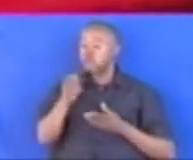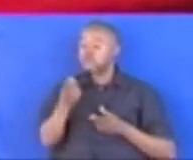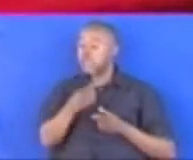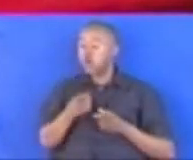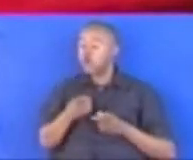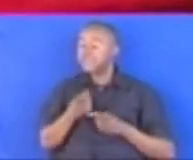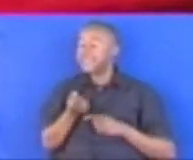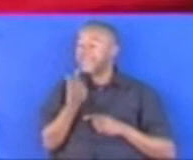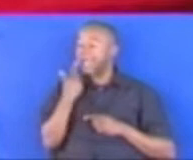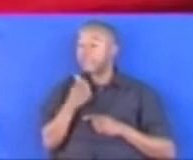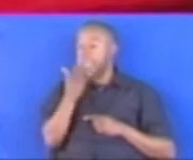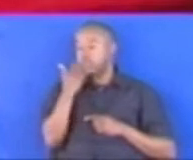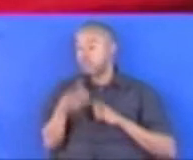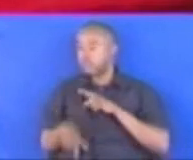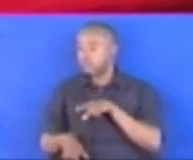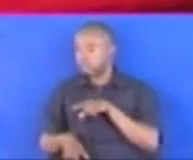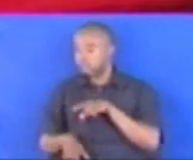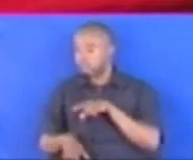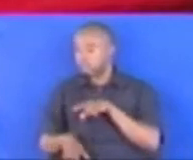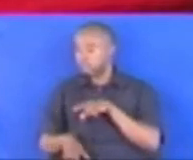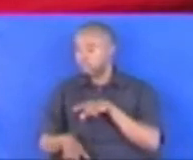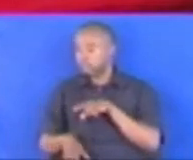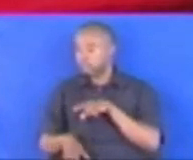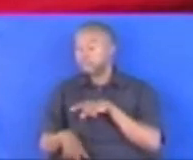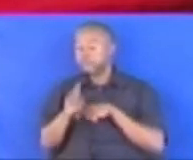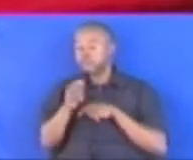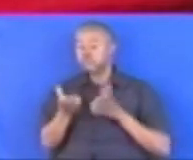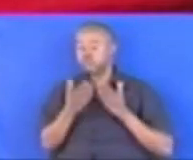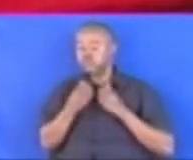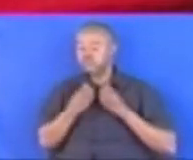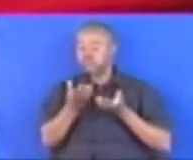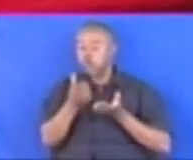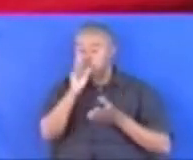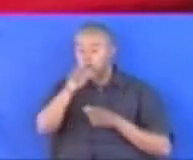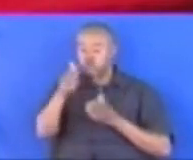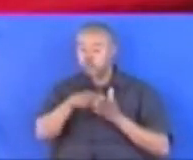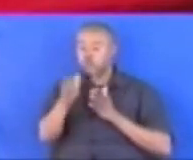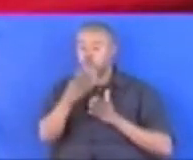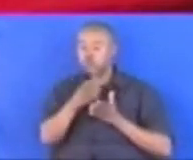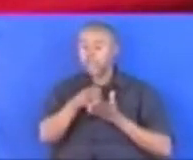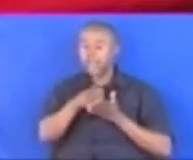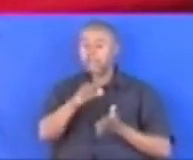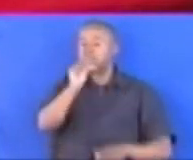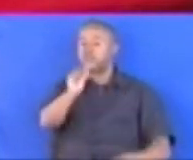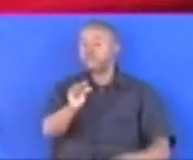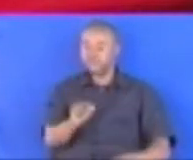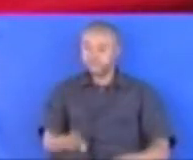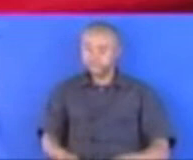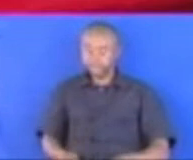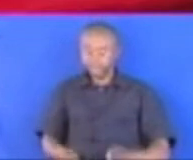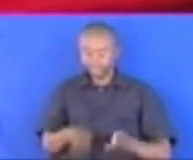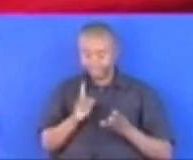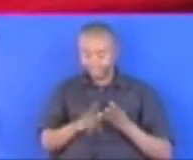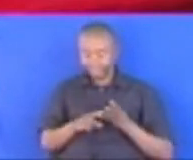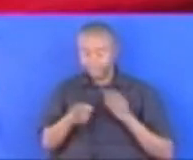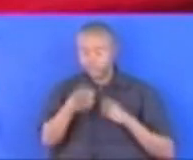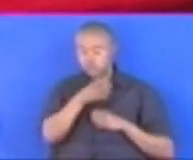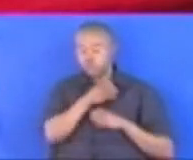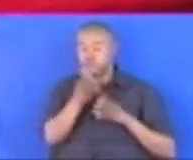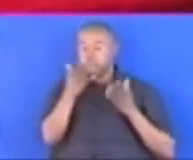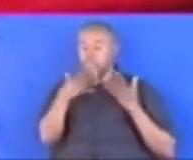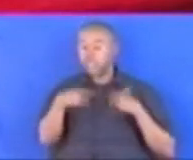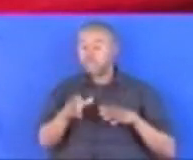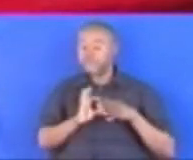ya uingizaji wa dawa nchini zilizotolewa ili zitolewe kwa bei nafuu. Na nne, Wizara ya Afya ishirikiane na